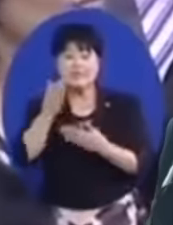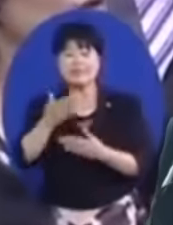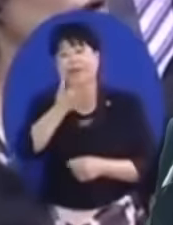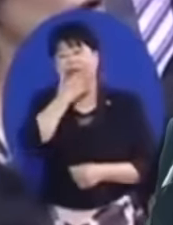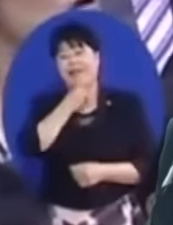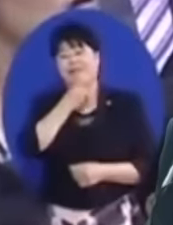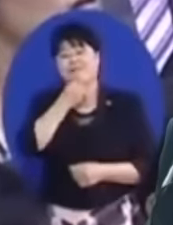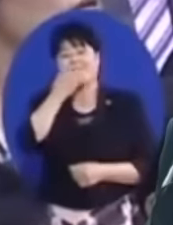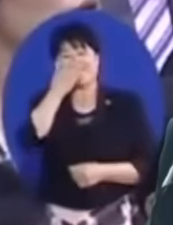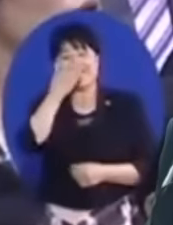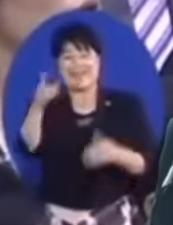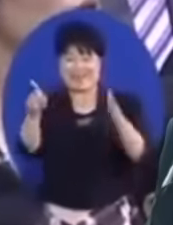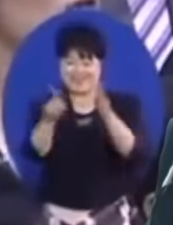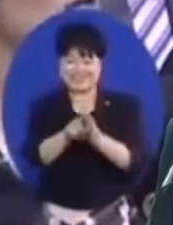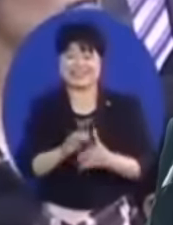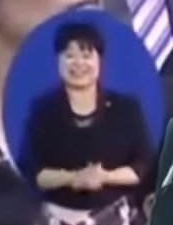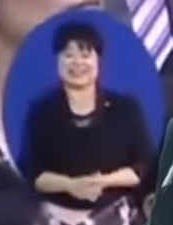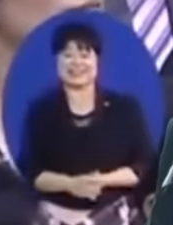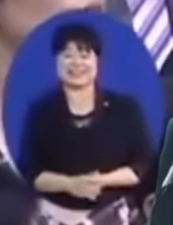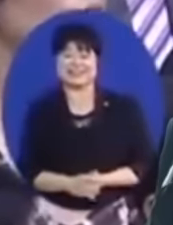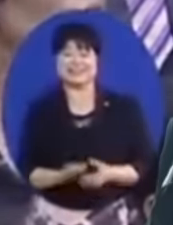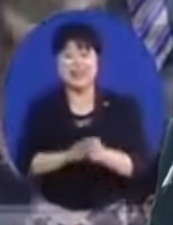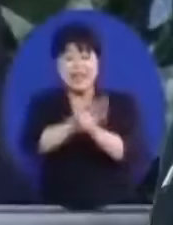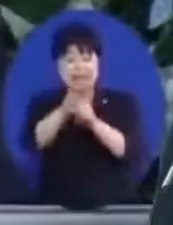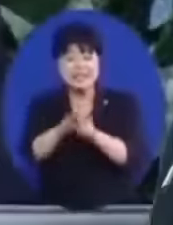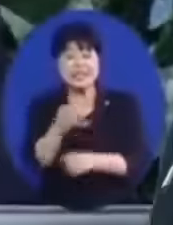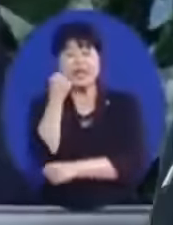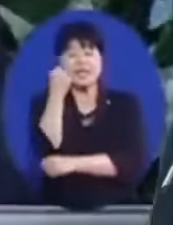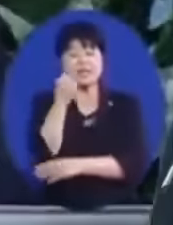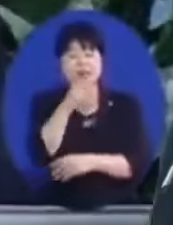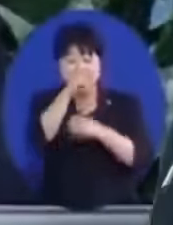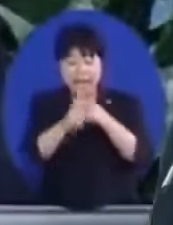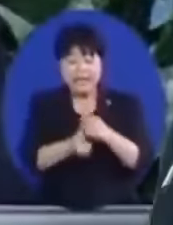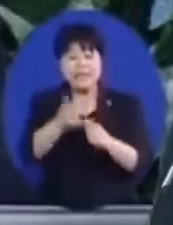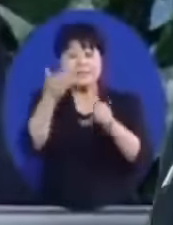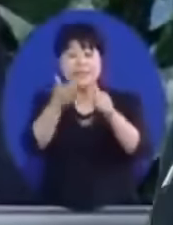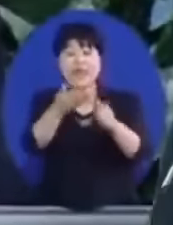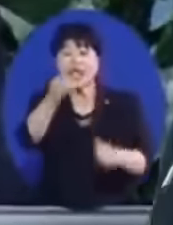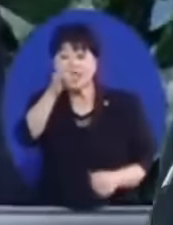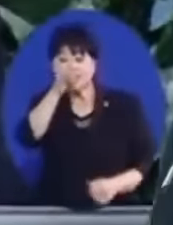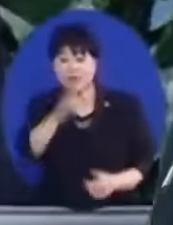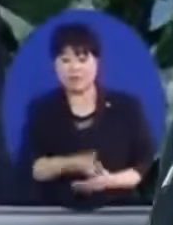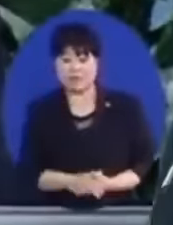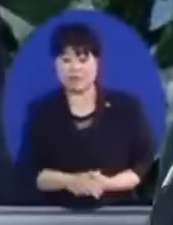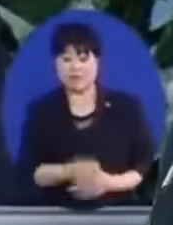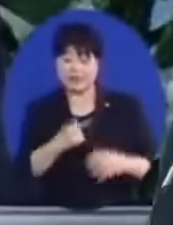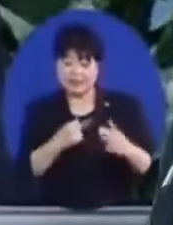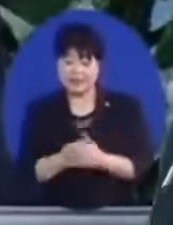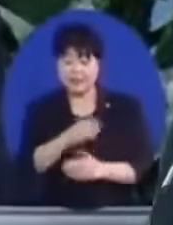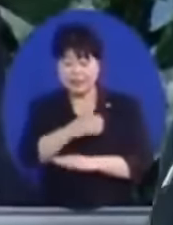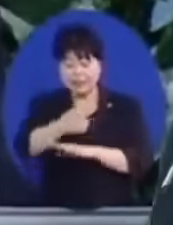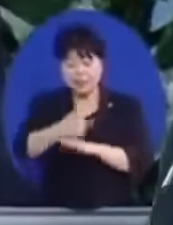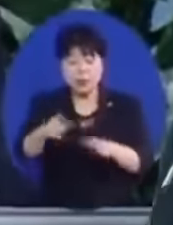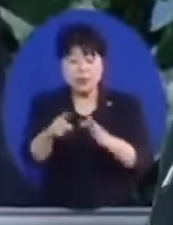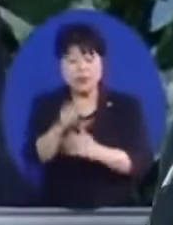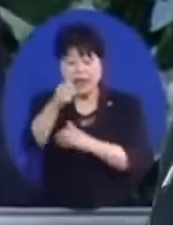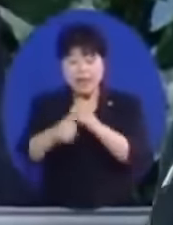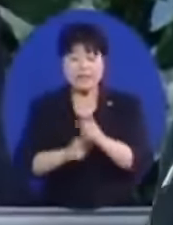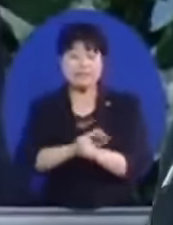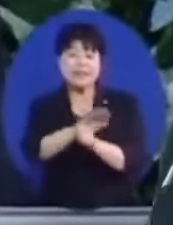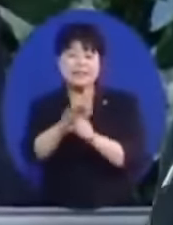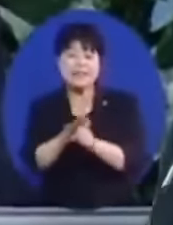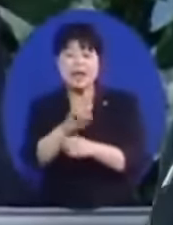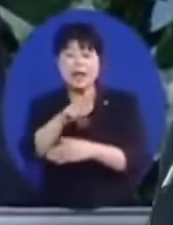행복한 인생을 살아갈 수가 있는 것입니다. 우리의 사랑의 기본이 하나님께 있는 것입니다. 그러므로 그리스도를 믿고 하나님의